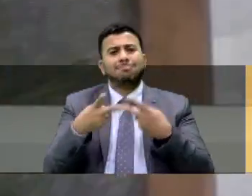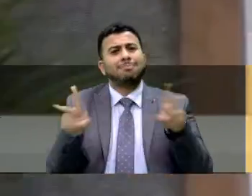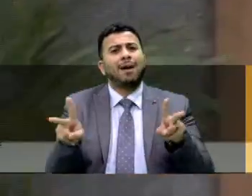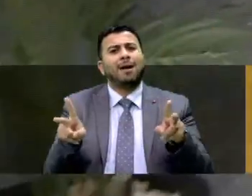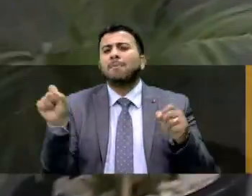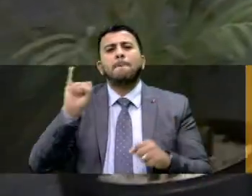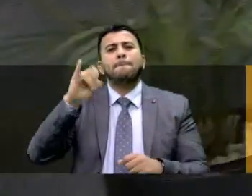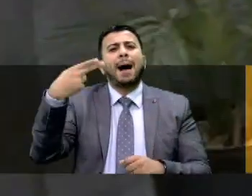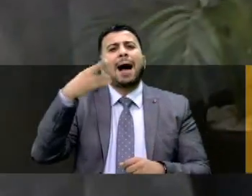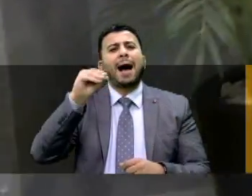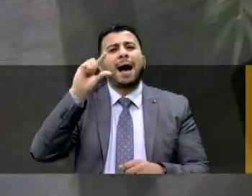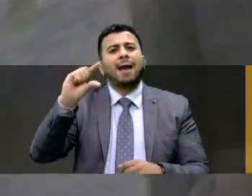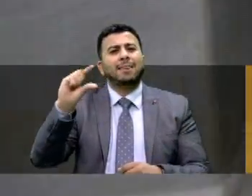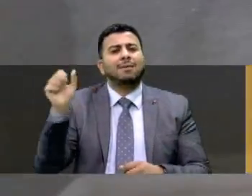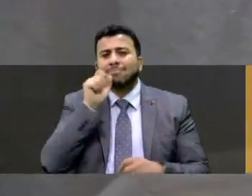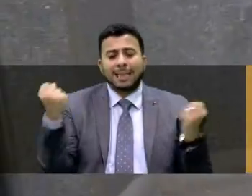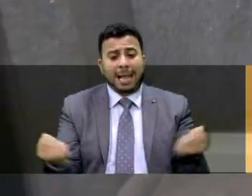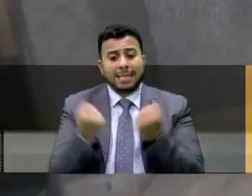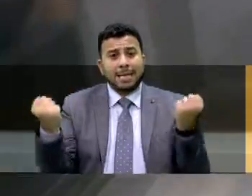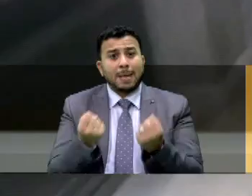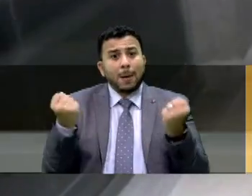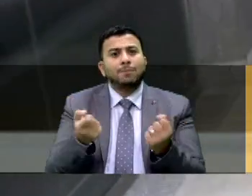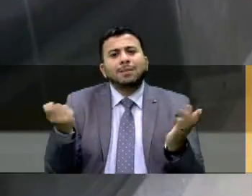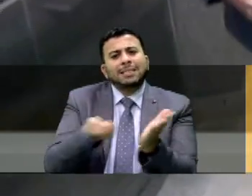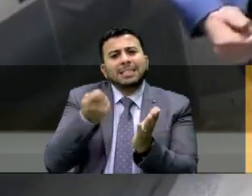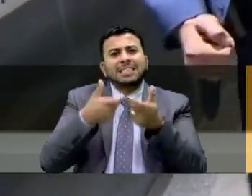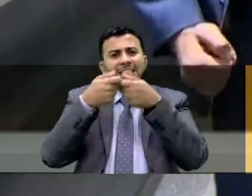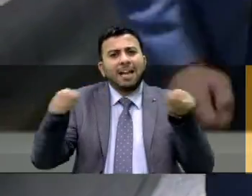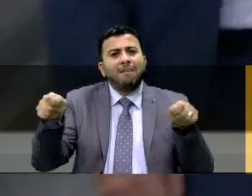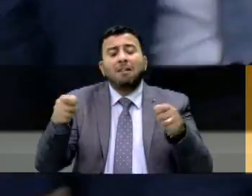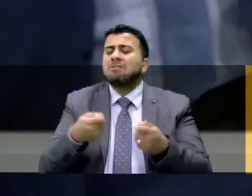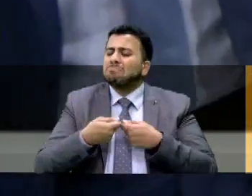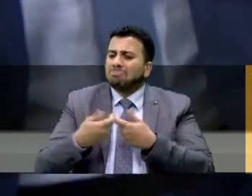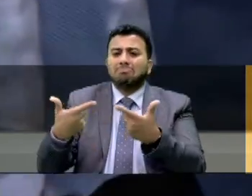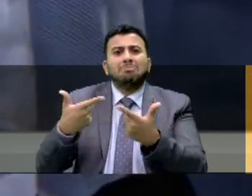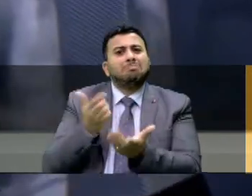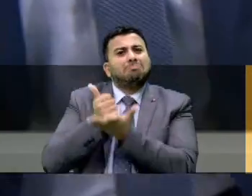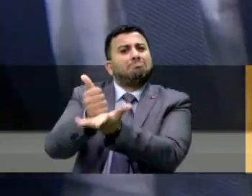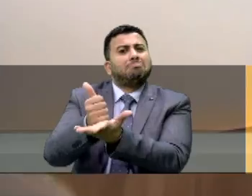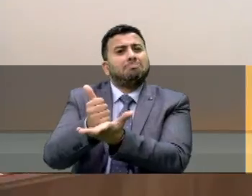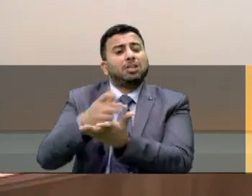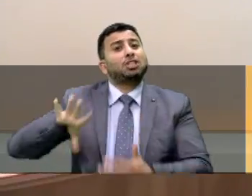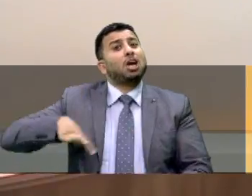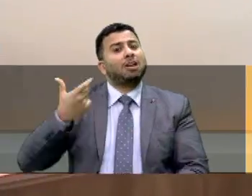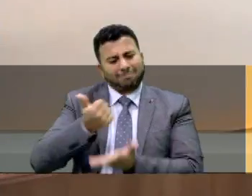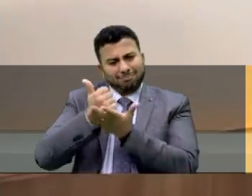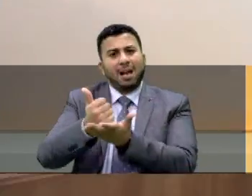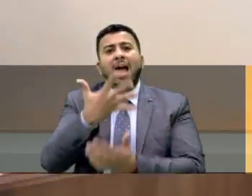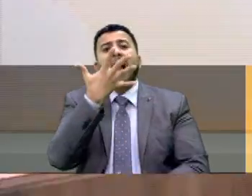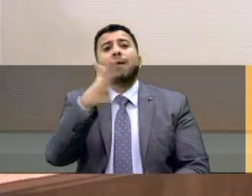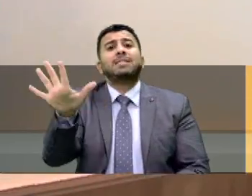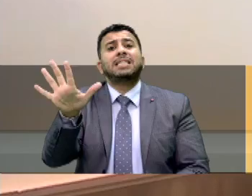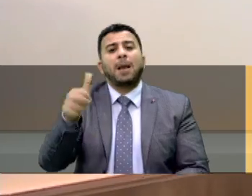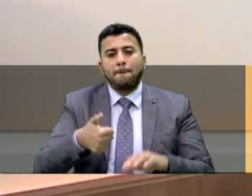التدريب والتكنولوجيا بمبنى النقابة، والذي أقيم بمكرمة سخية من سموه قدرت بنحو